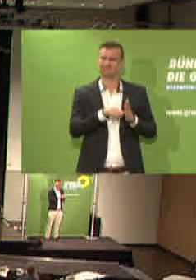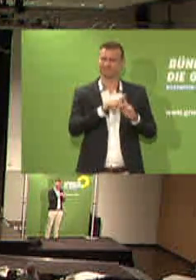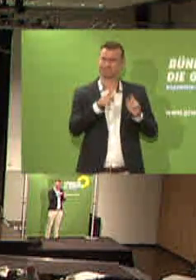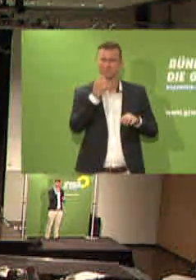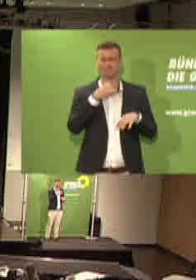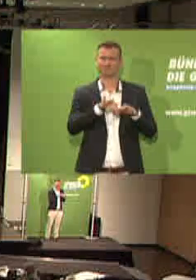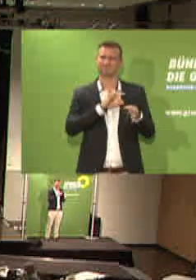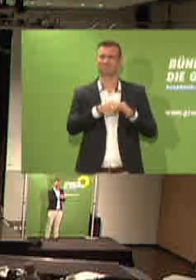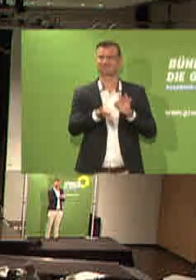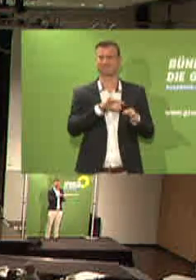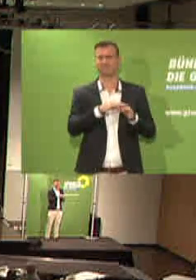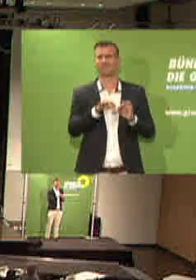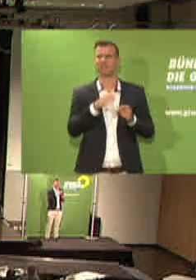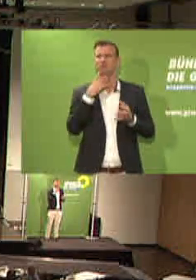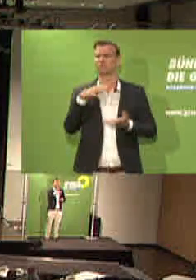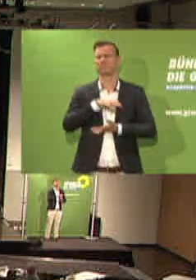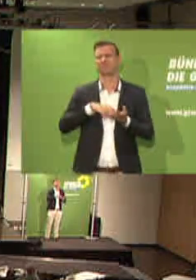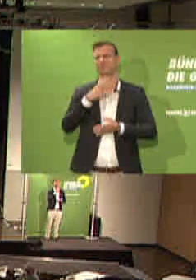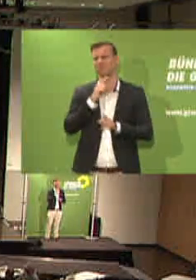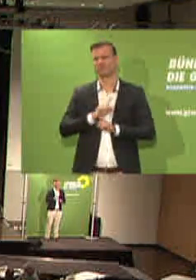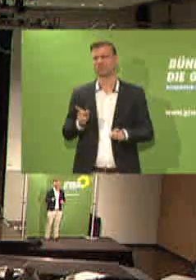und dass es da jetzt kein Durcheinander gibt.